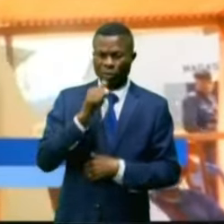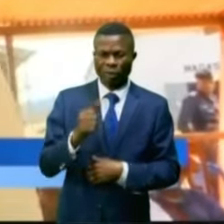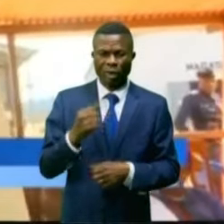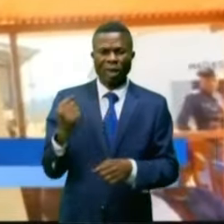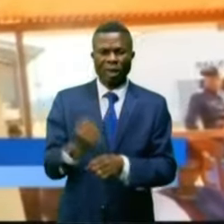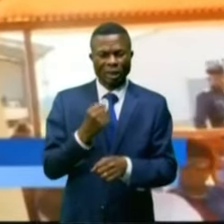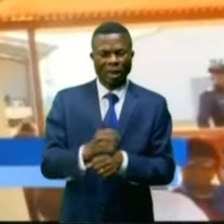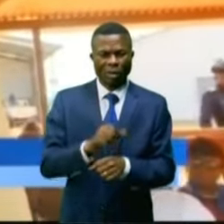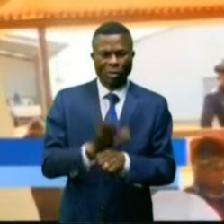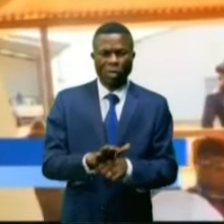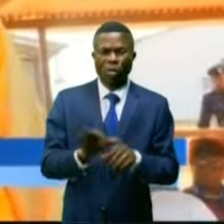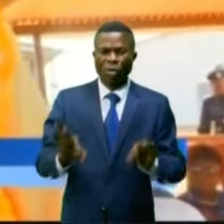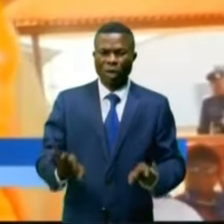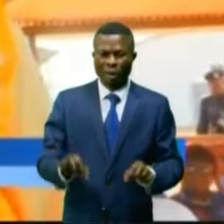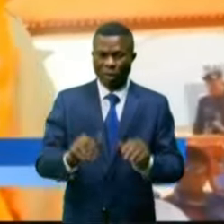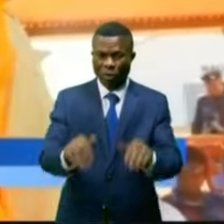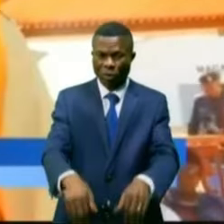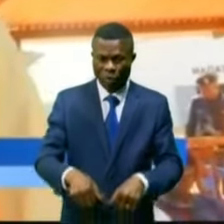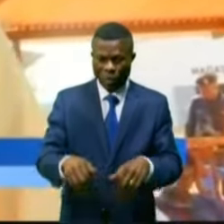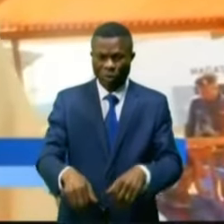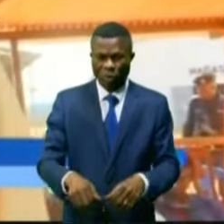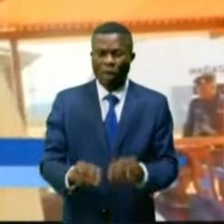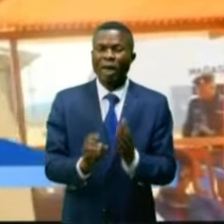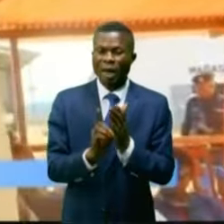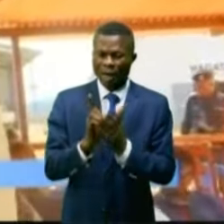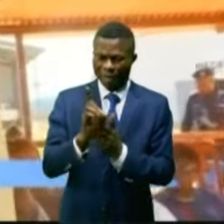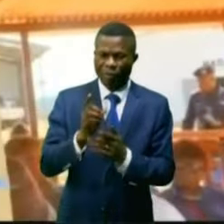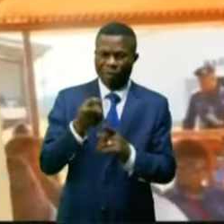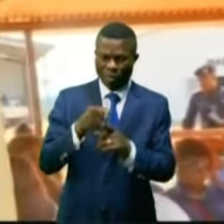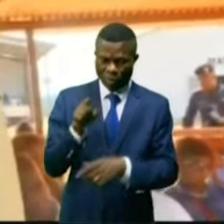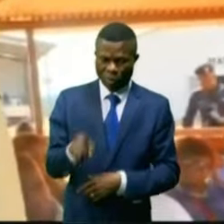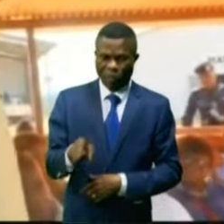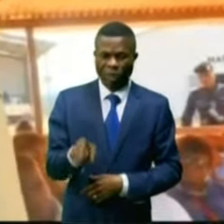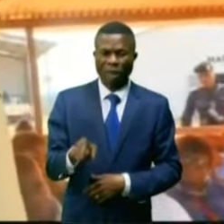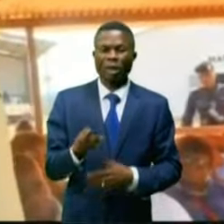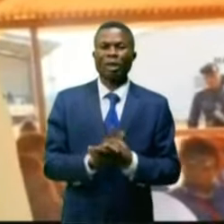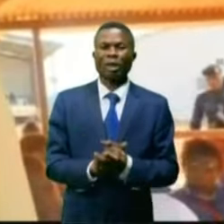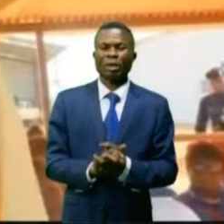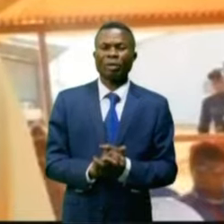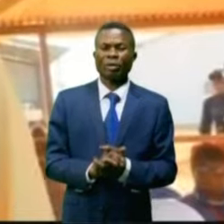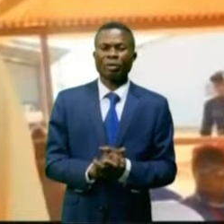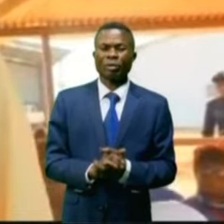terre parce que cela nous aura aidé à reconstruire le pays.